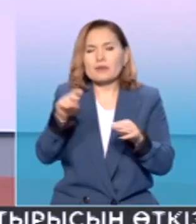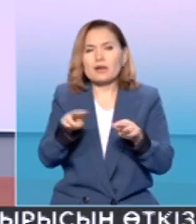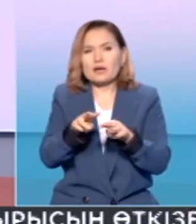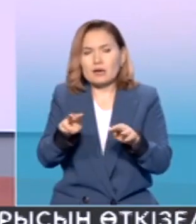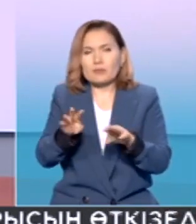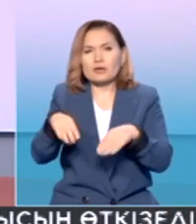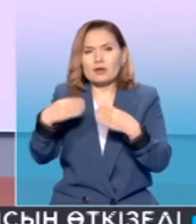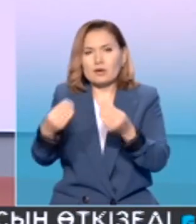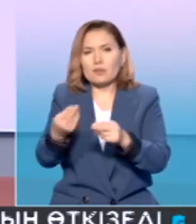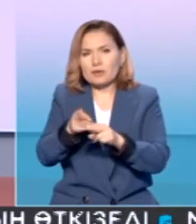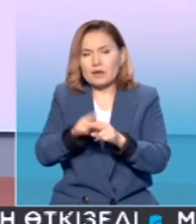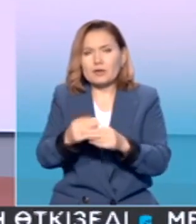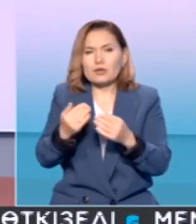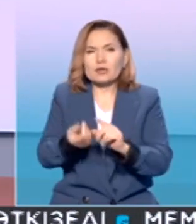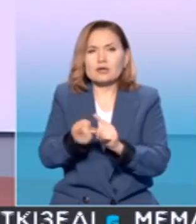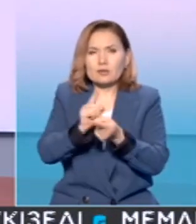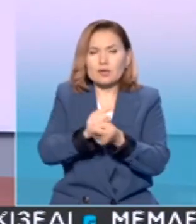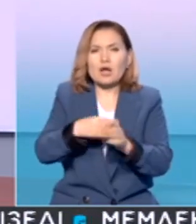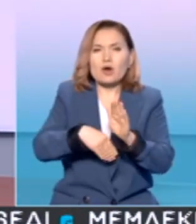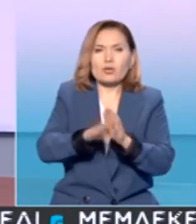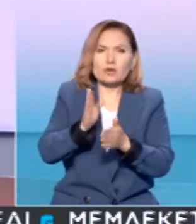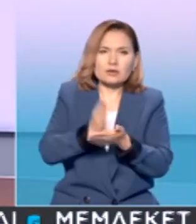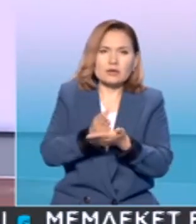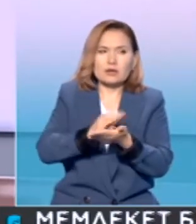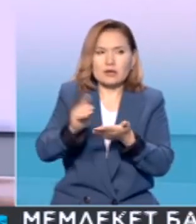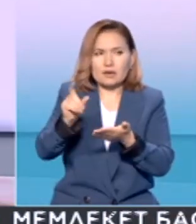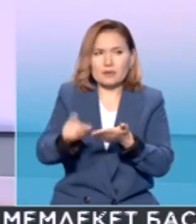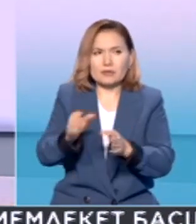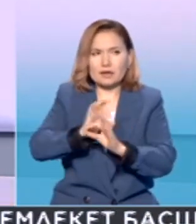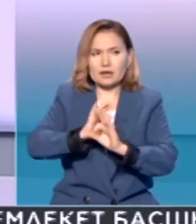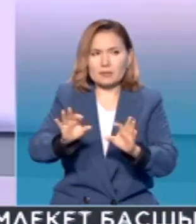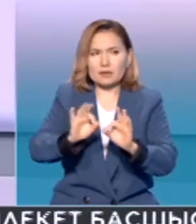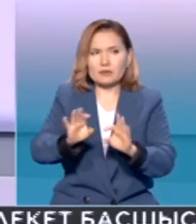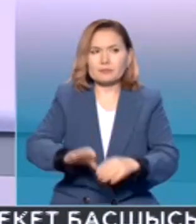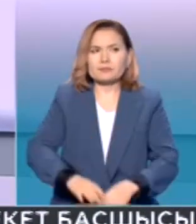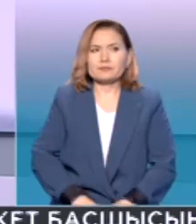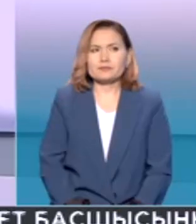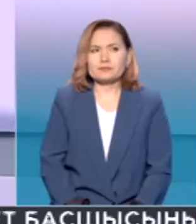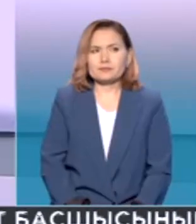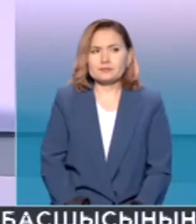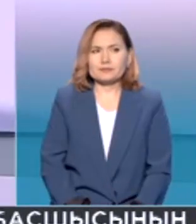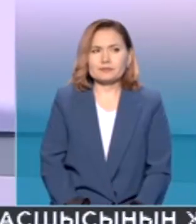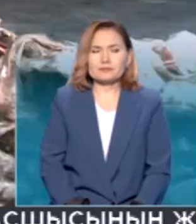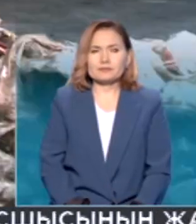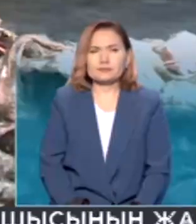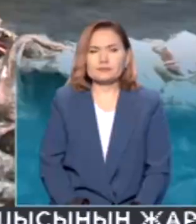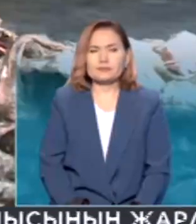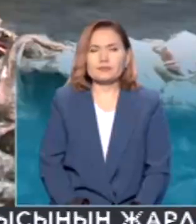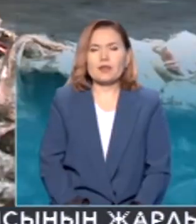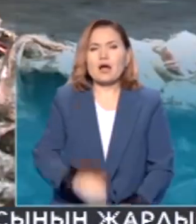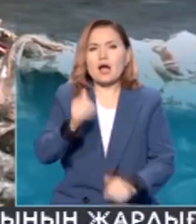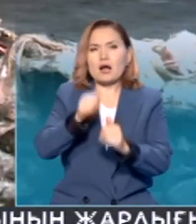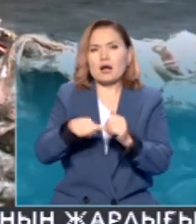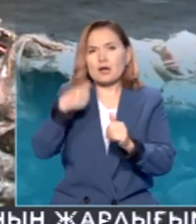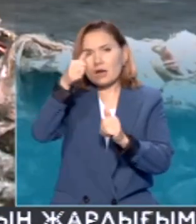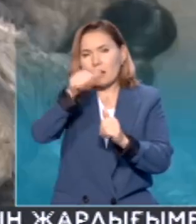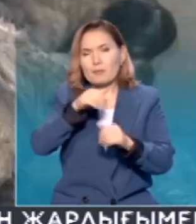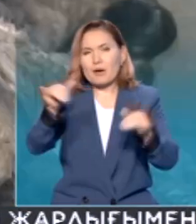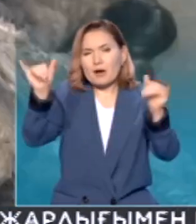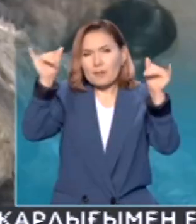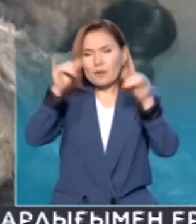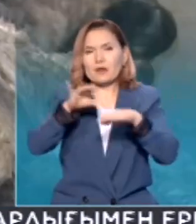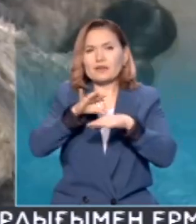шаруашылығы министрлігіне жүктелді. Одан оң өзгеріс бар ма? Азамат Бейбітұлы тарқатады. Жыл сайын ірі қара